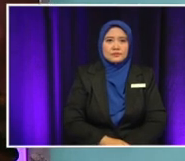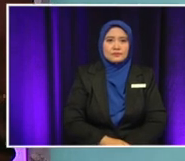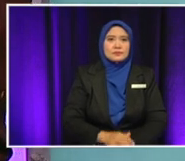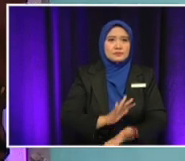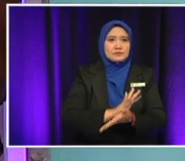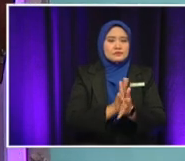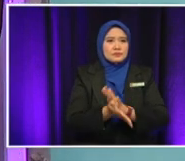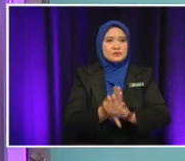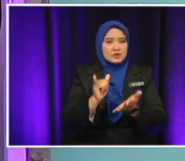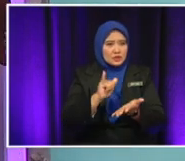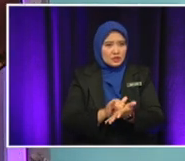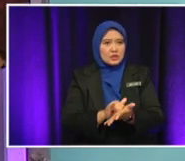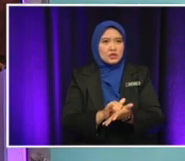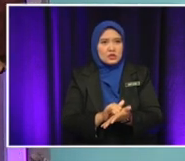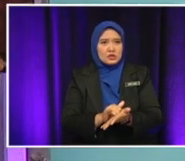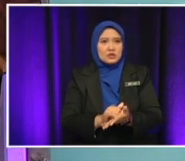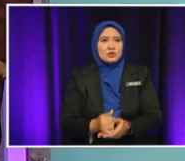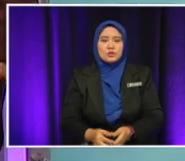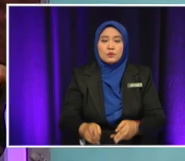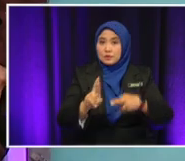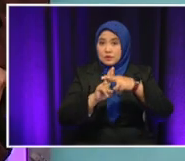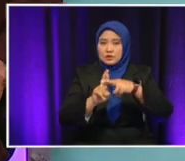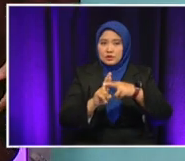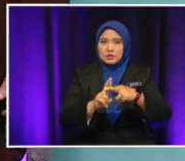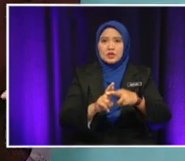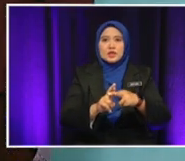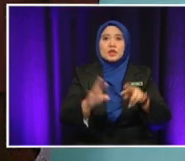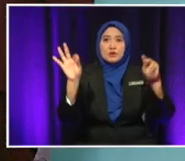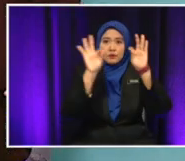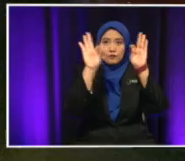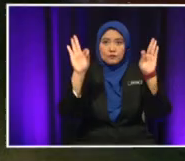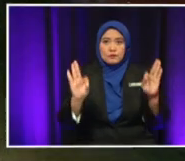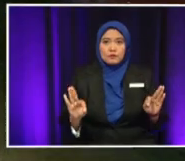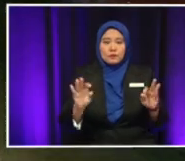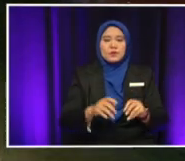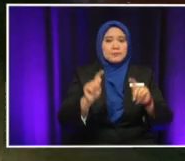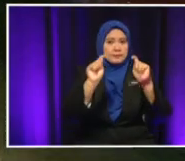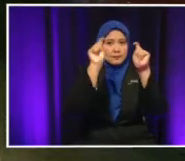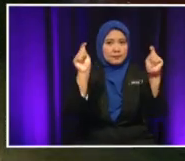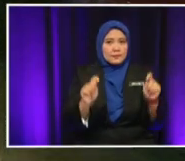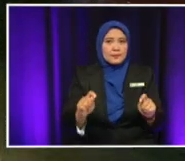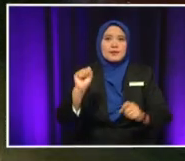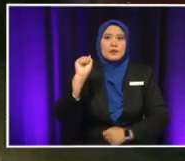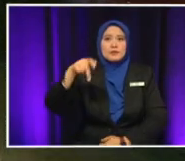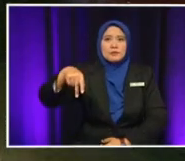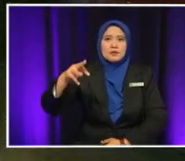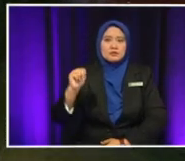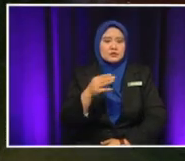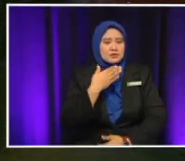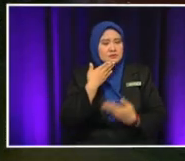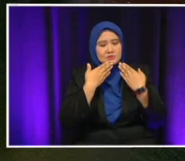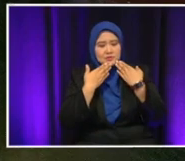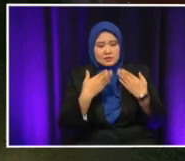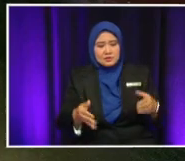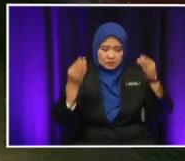itulah tentang sebuah ringkas pomade pencak silat untuk SBM Oke Baik terima kasih kepada cek gua Halim atas